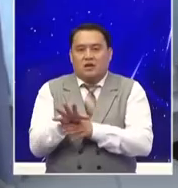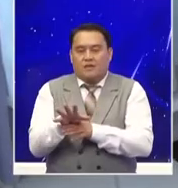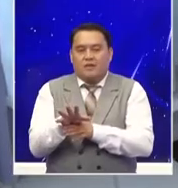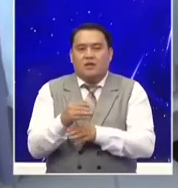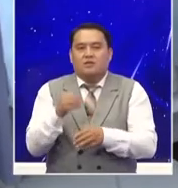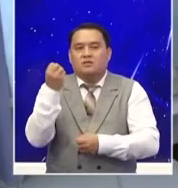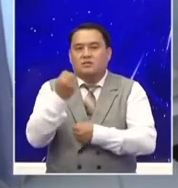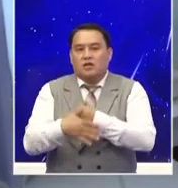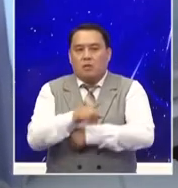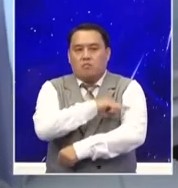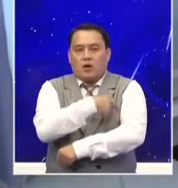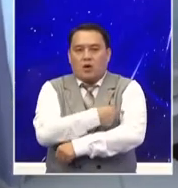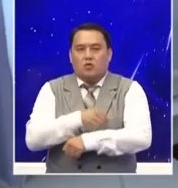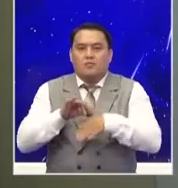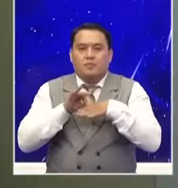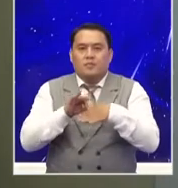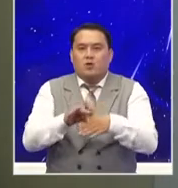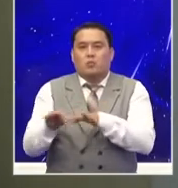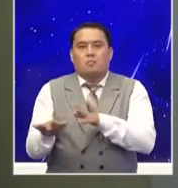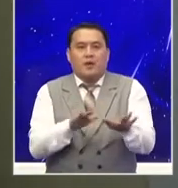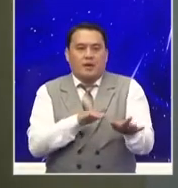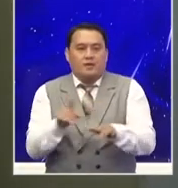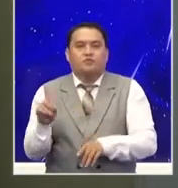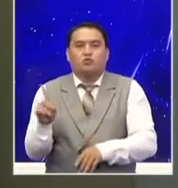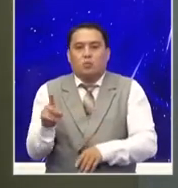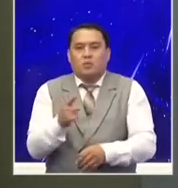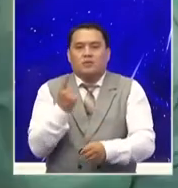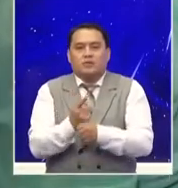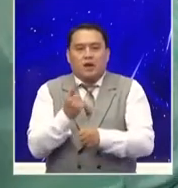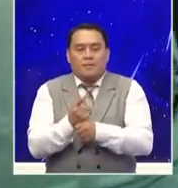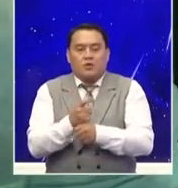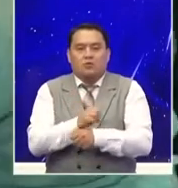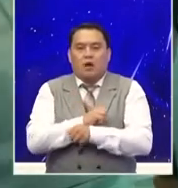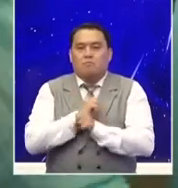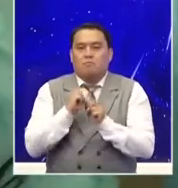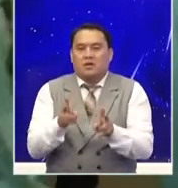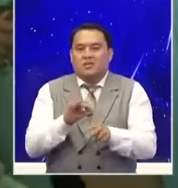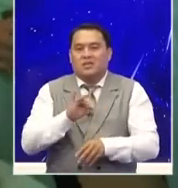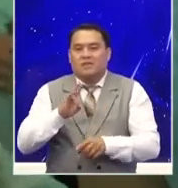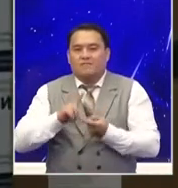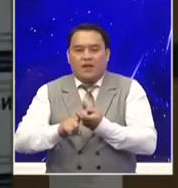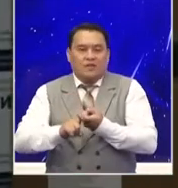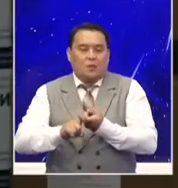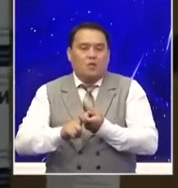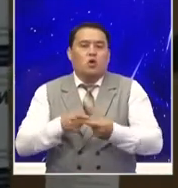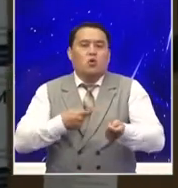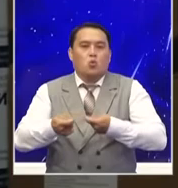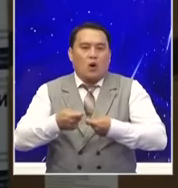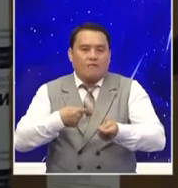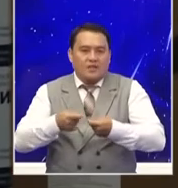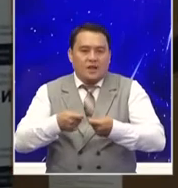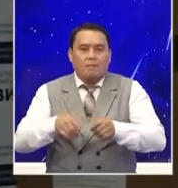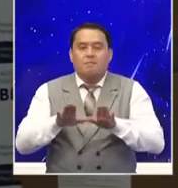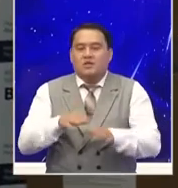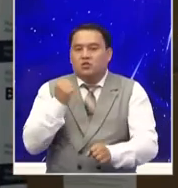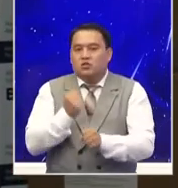Медперсонал центральной больницы проводит все необходимые мероприятия для того, чтобы не допустить распространения опасной инфекции. По словам руководителя медучреждения,